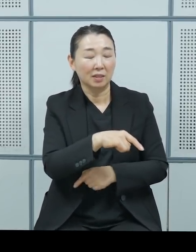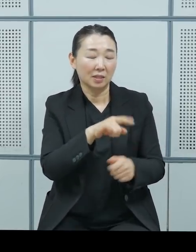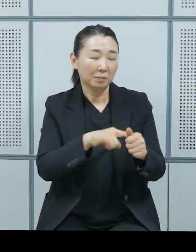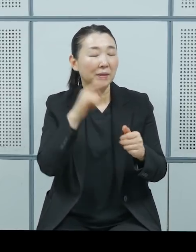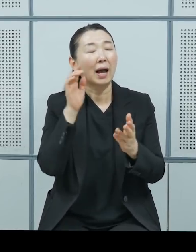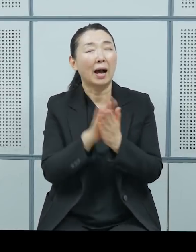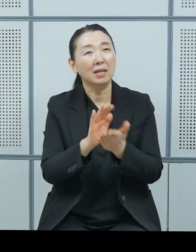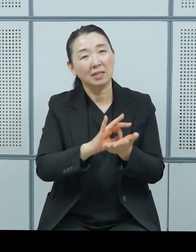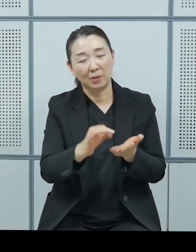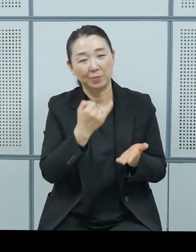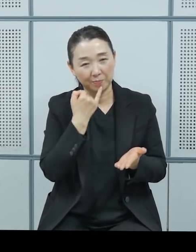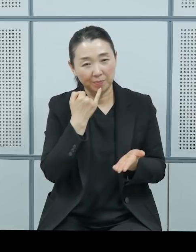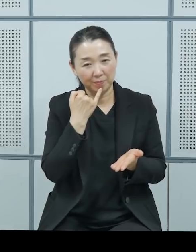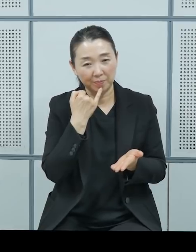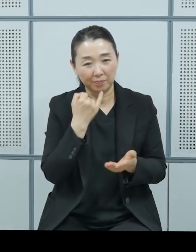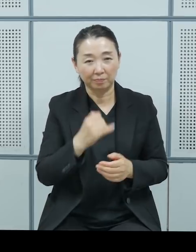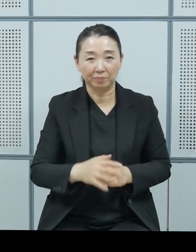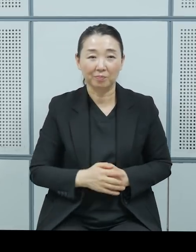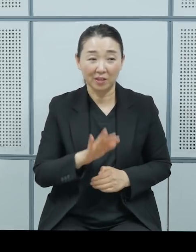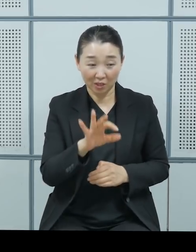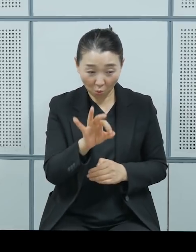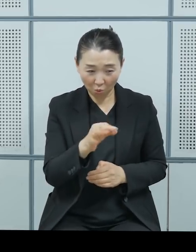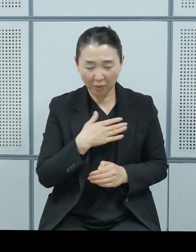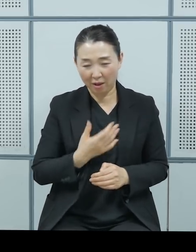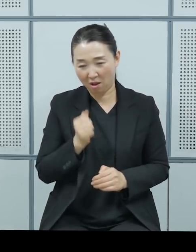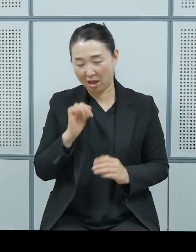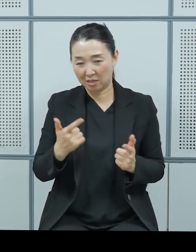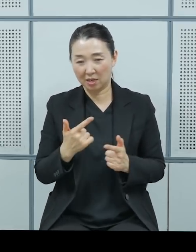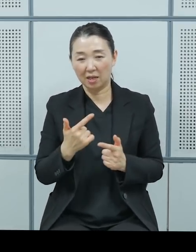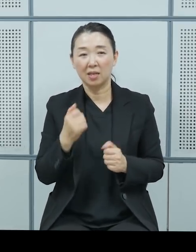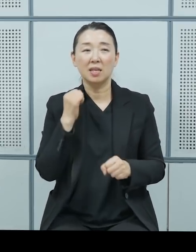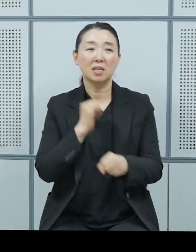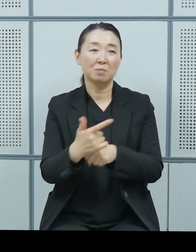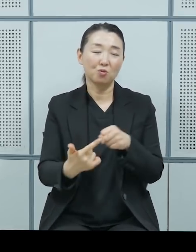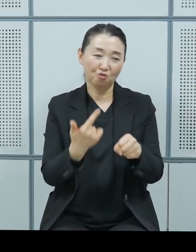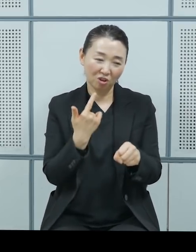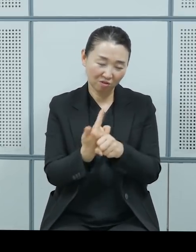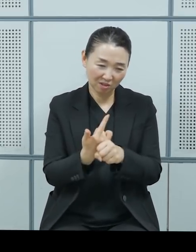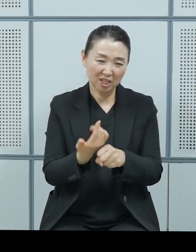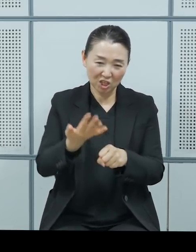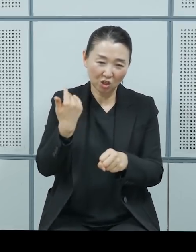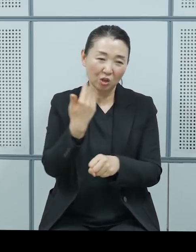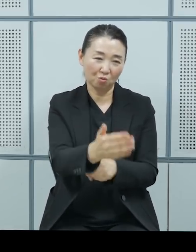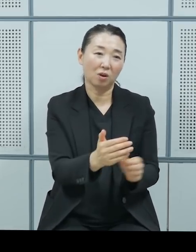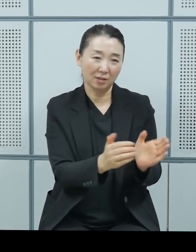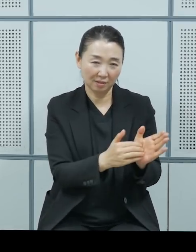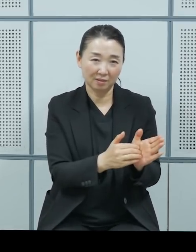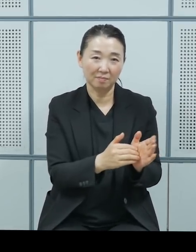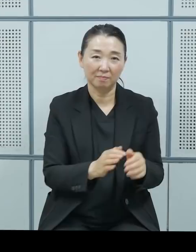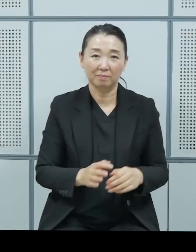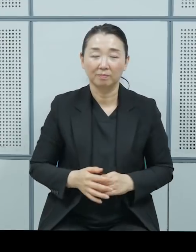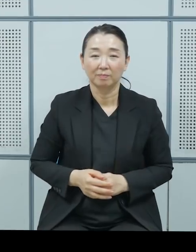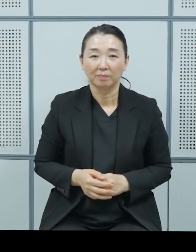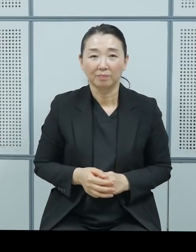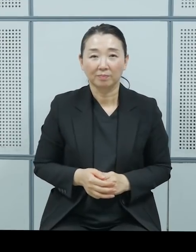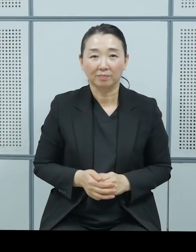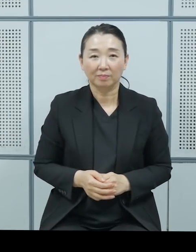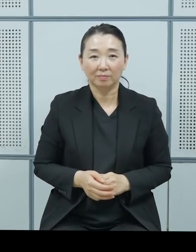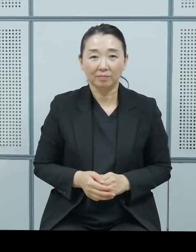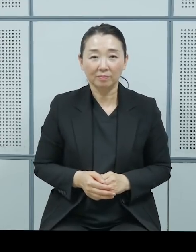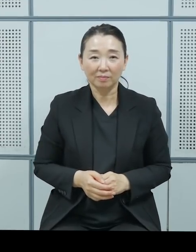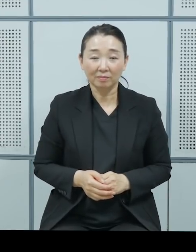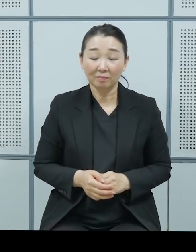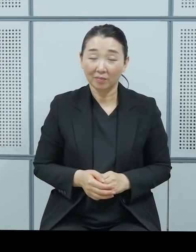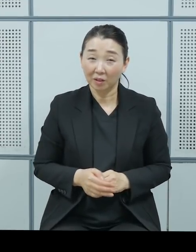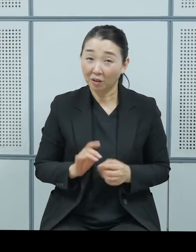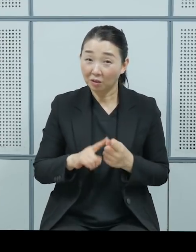돼요. 그대로. 그건 제 돈 아니에요. 제 6년 전에 드린 거예요. 그거. 이런 일들이요. 그러니까 제가